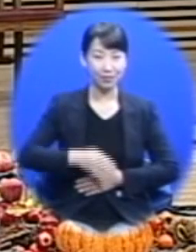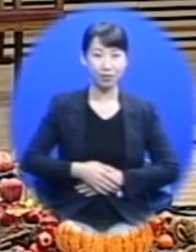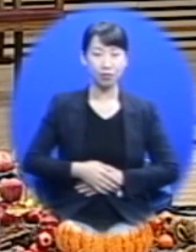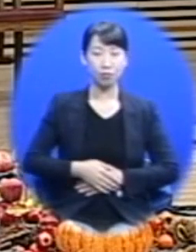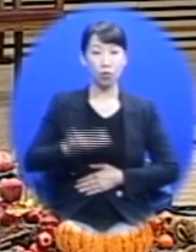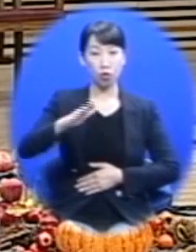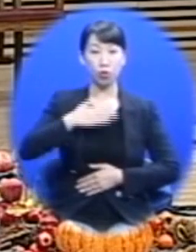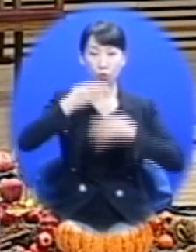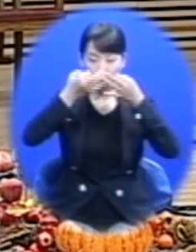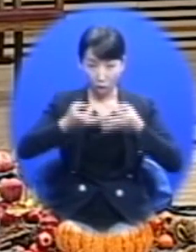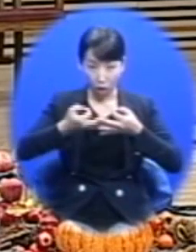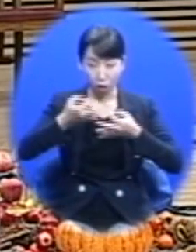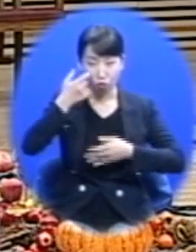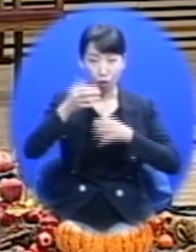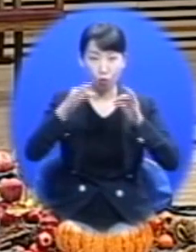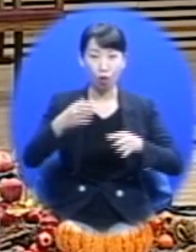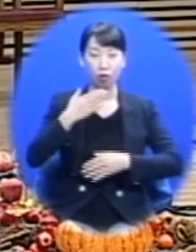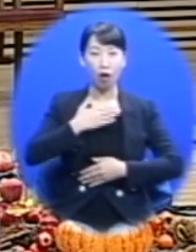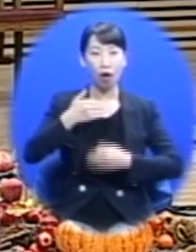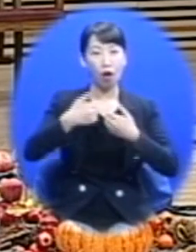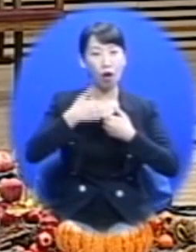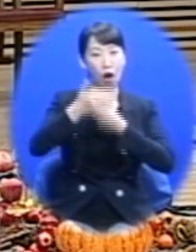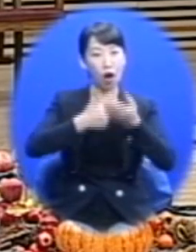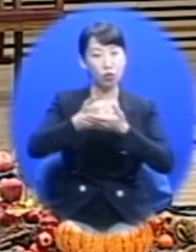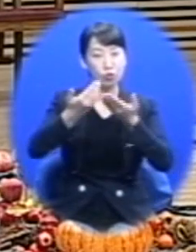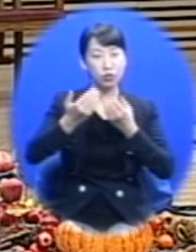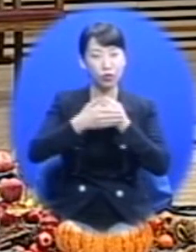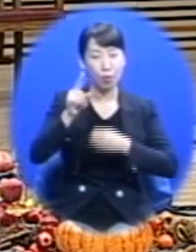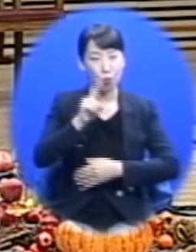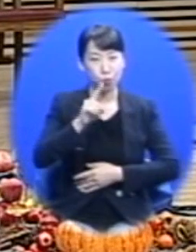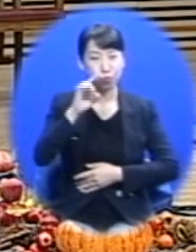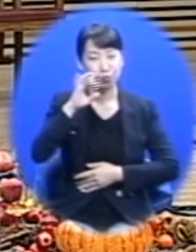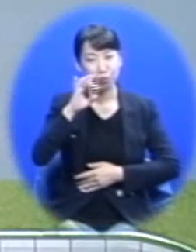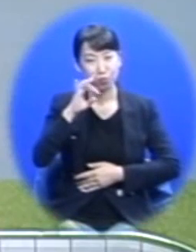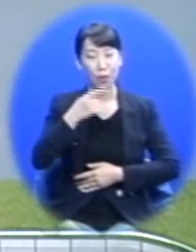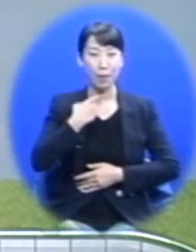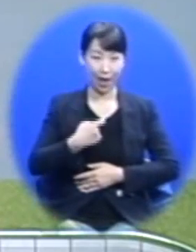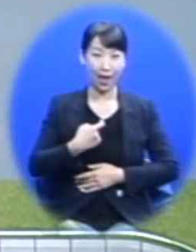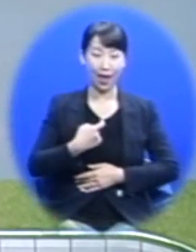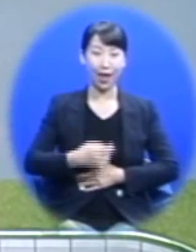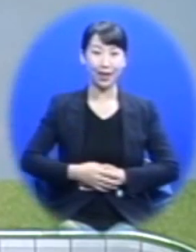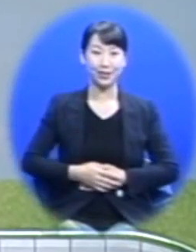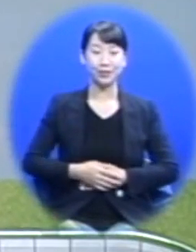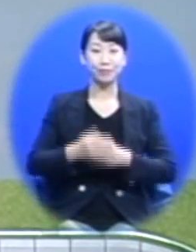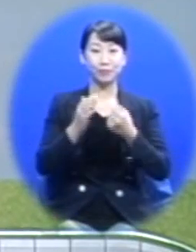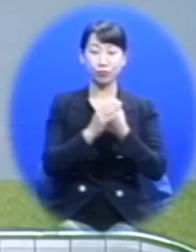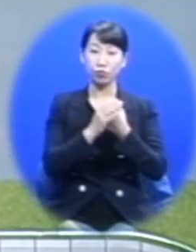6개월 동안 하나님이 저에게 무슨 은혜를 주셨을까? 결국 저에게 뭘 다루신 것일까?